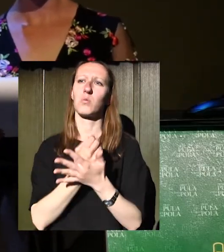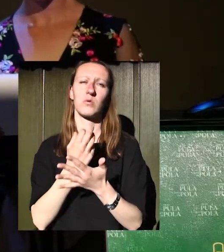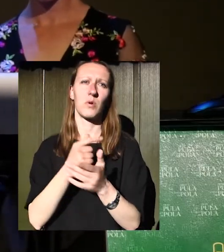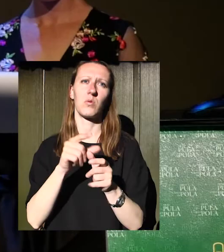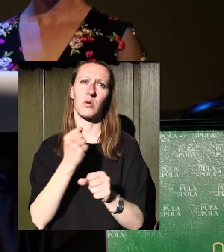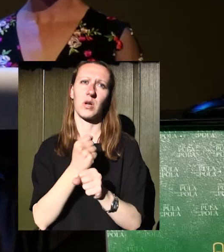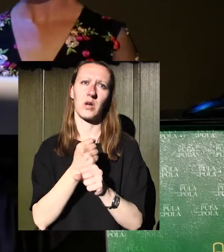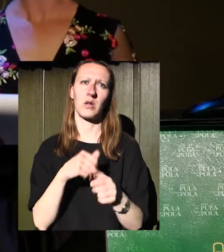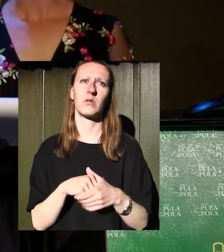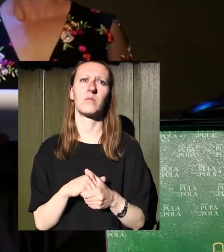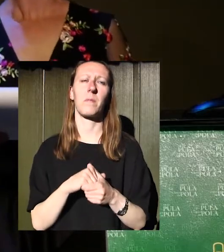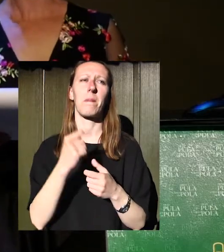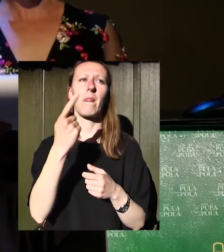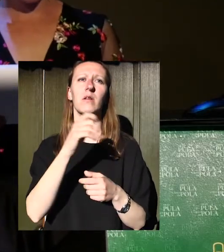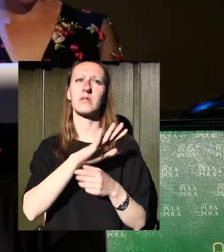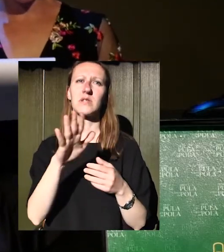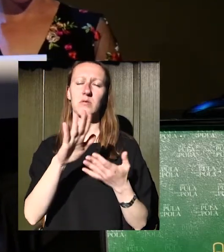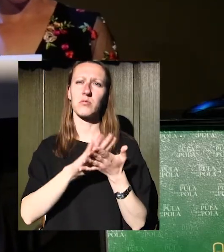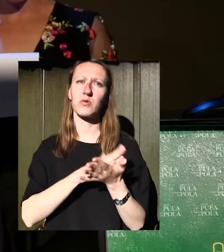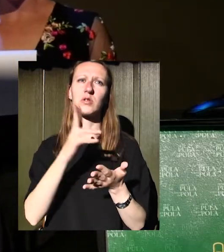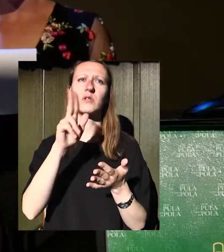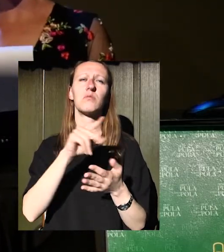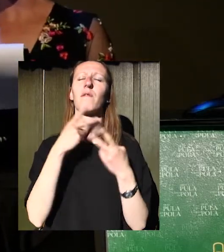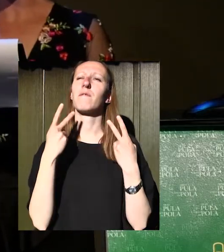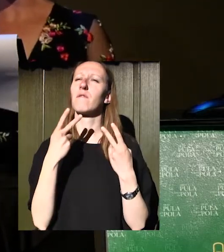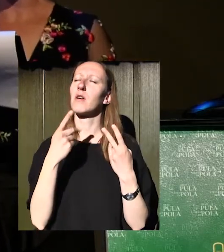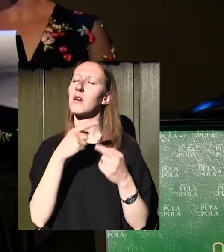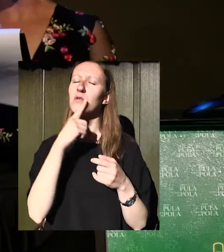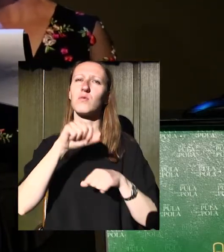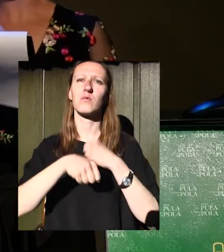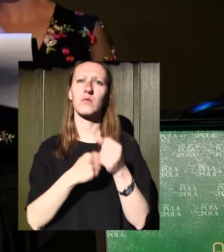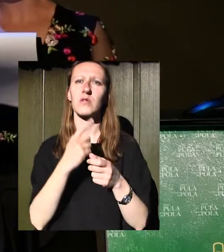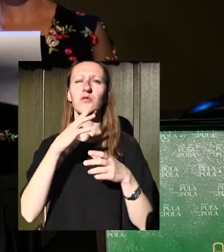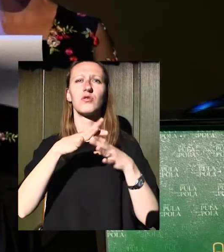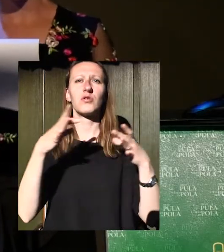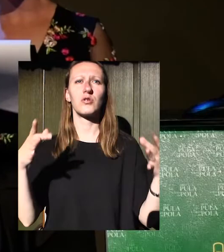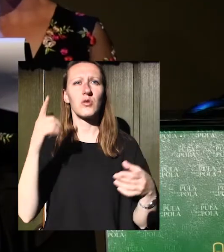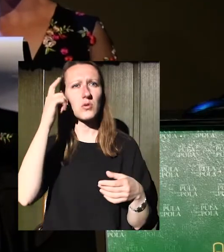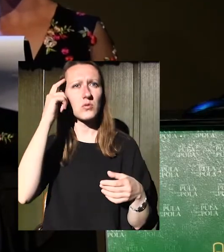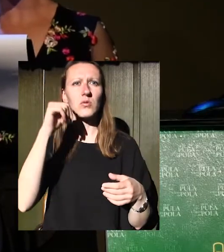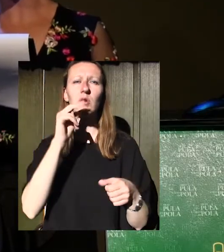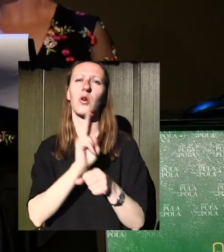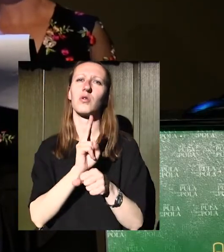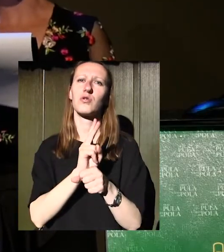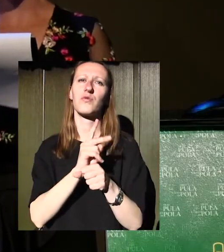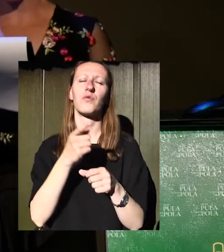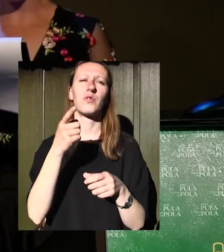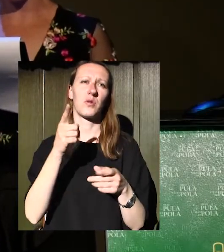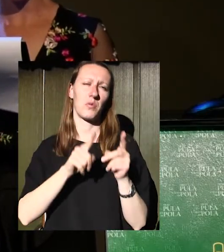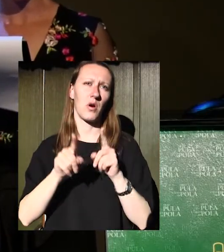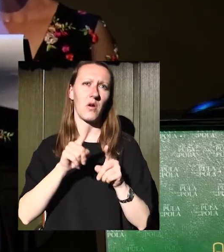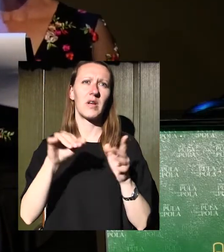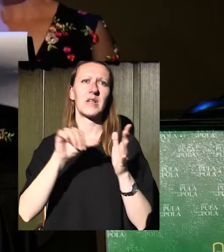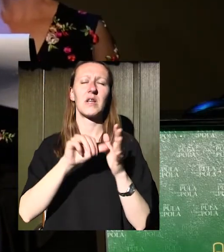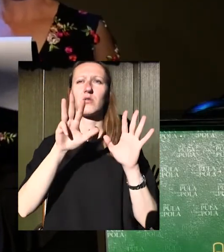osobite uspjehe u radu. Od samog osnutka imao je značajnu ulogu u razvoju i širenju kulture te očuvanju